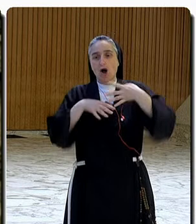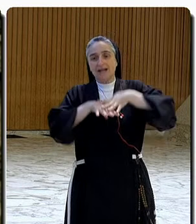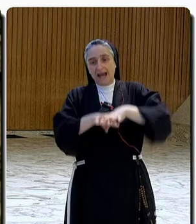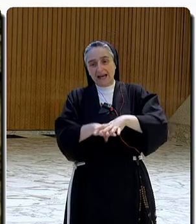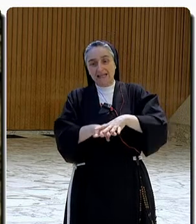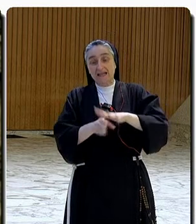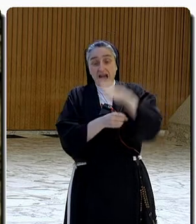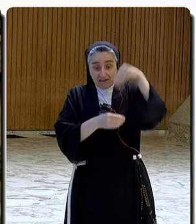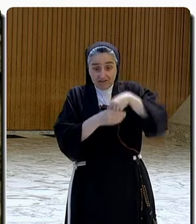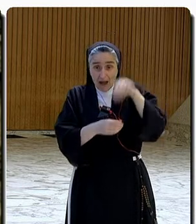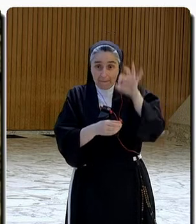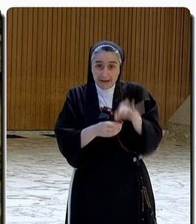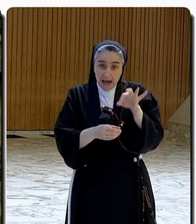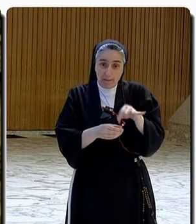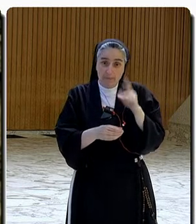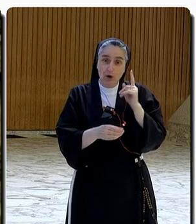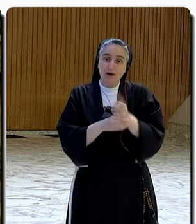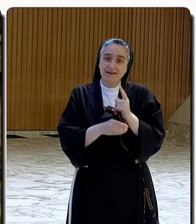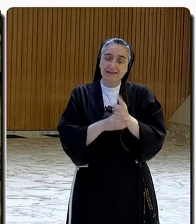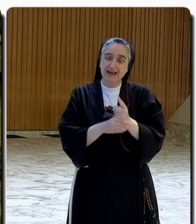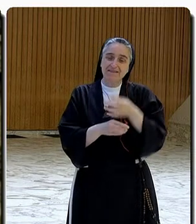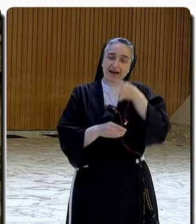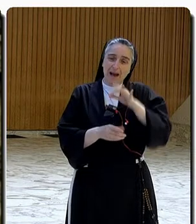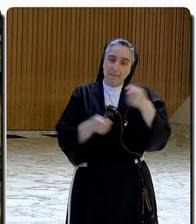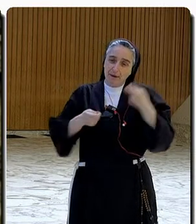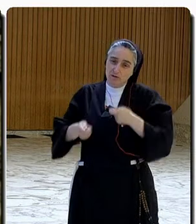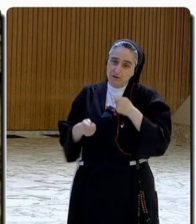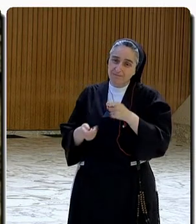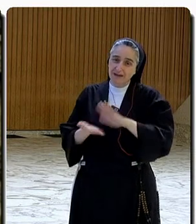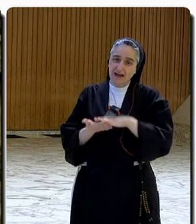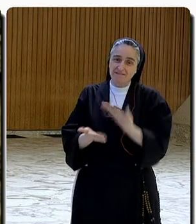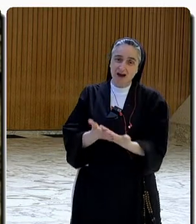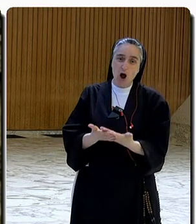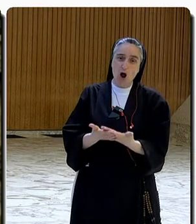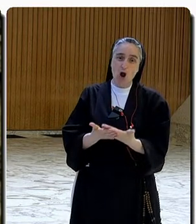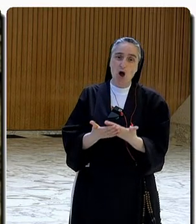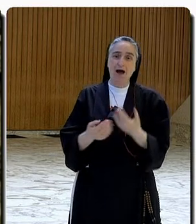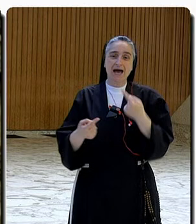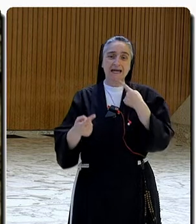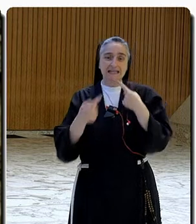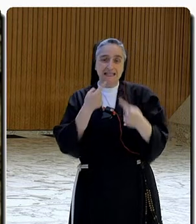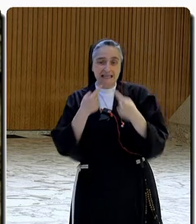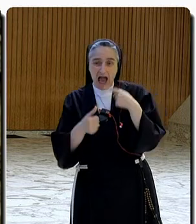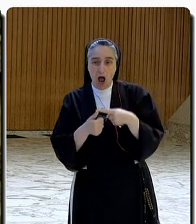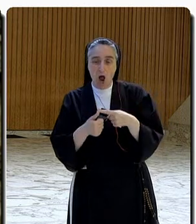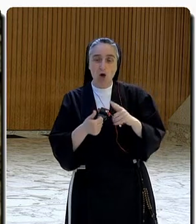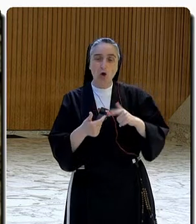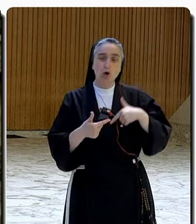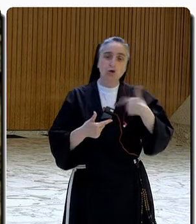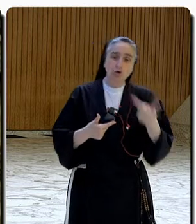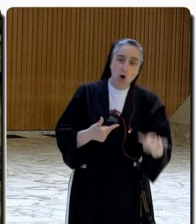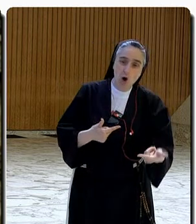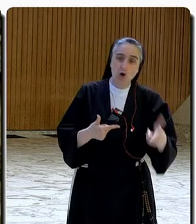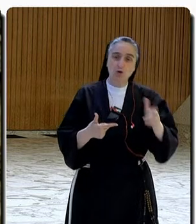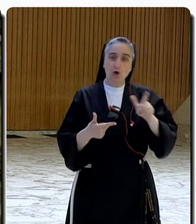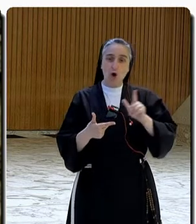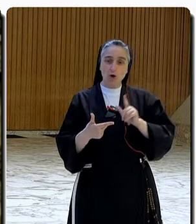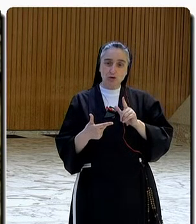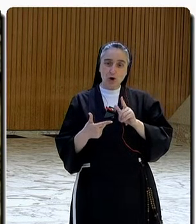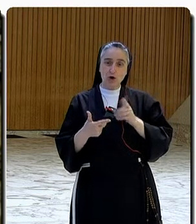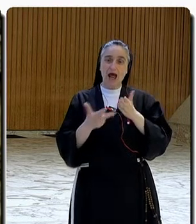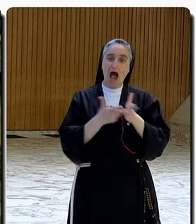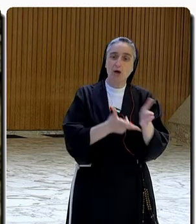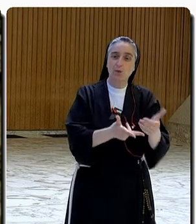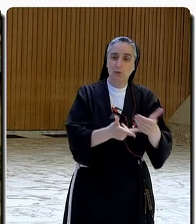deve sviluppare al massimo valori come il dialogo, il dono e l'aiuto reciproco.